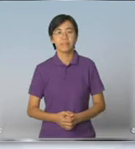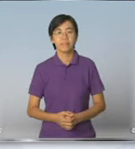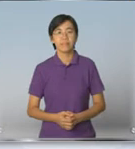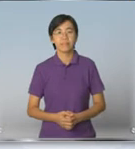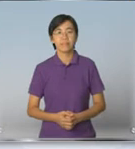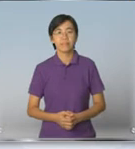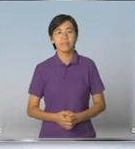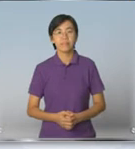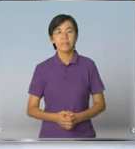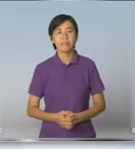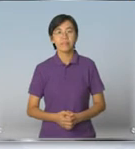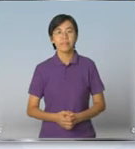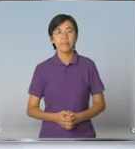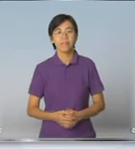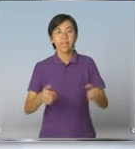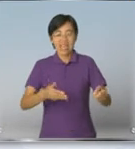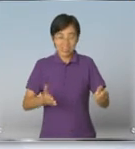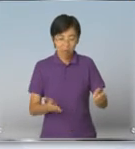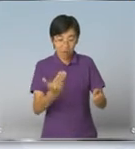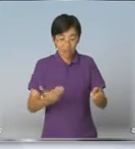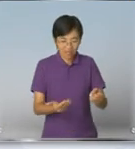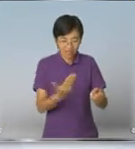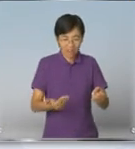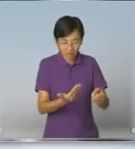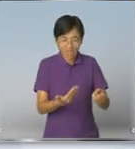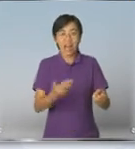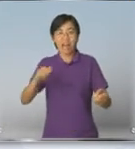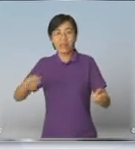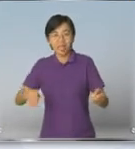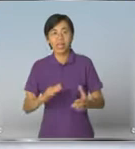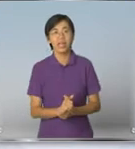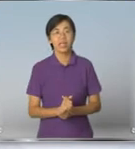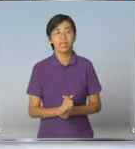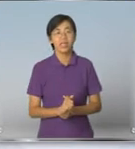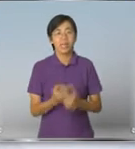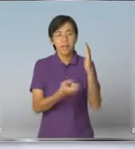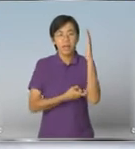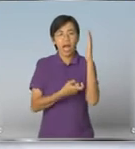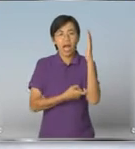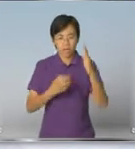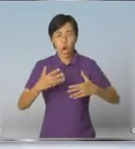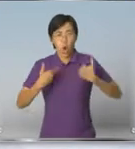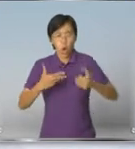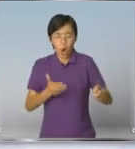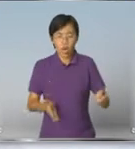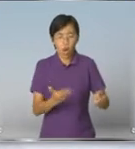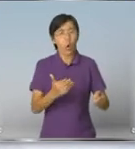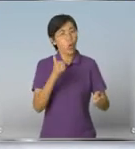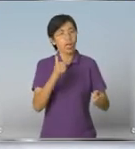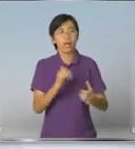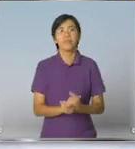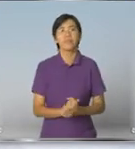อาจารย์ใช้พายางอันนี ้ ในการปาดเพื่อ จะได้เกลี้ยง ได้เกลี้ยงอันนี้เป็นพายางจริงค่ะคือมันจะทนความร้อนในระดับ